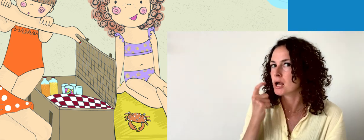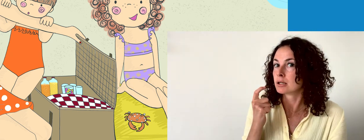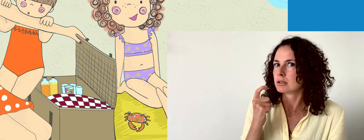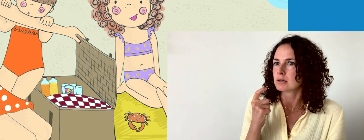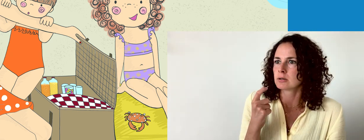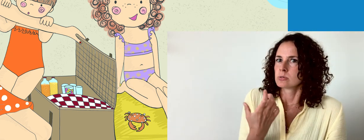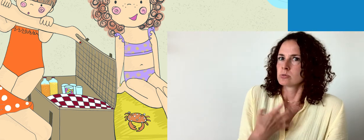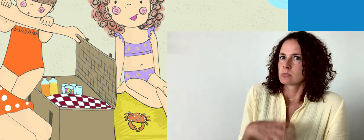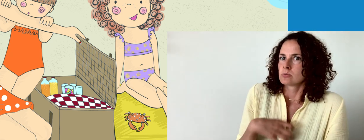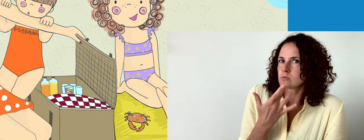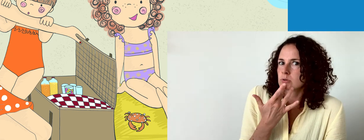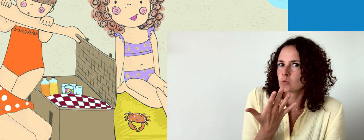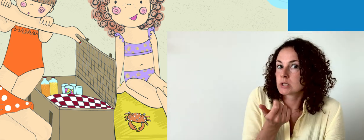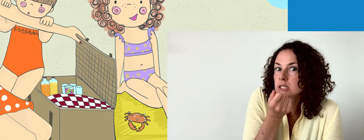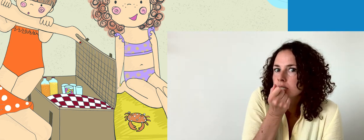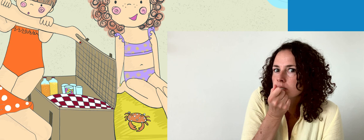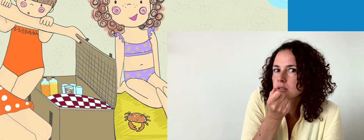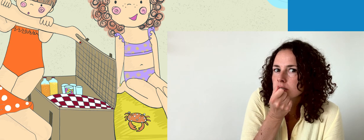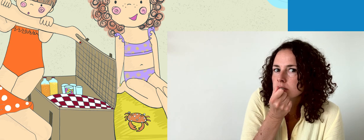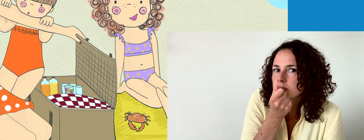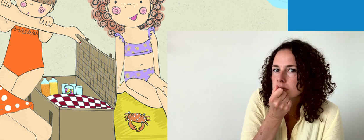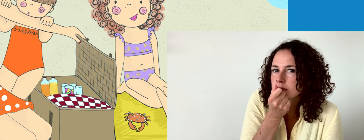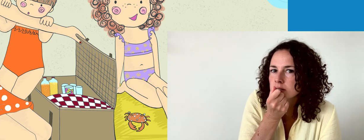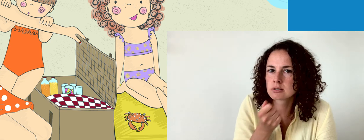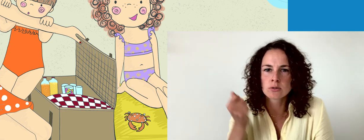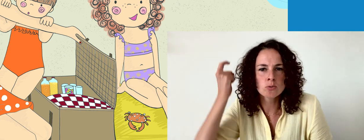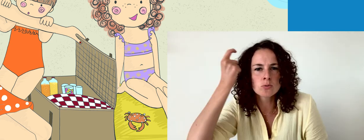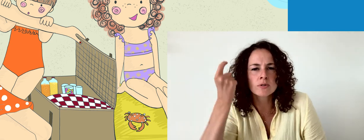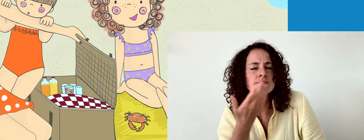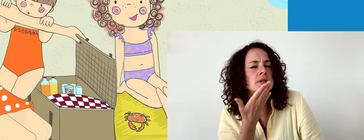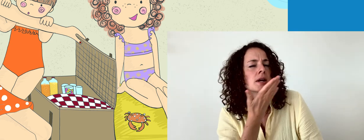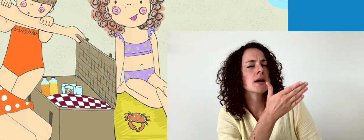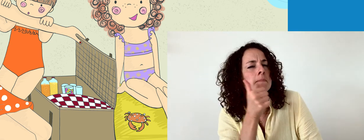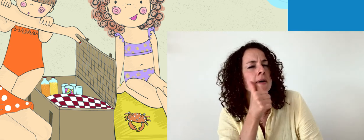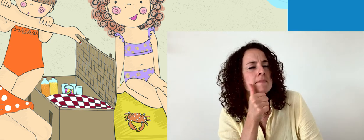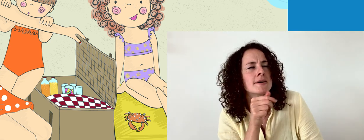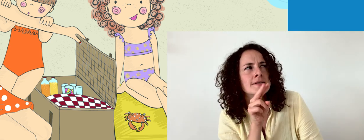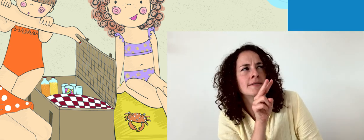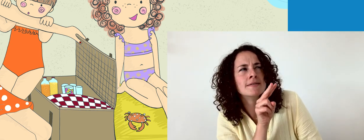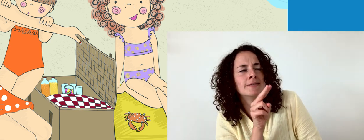Mare daarentegen Wil vooral eten Ze heeft grote honger